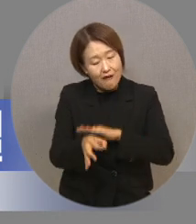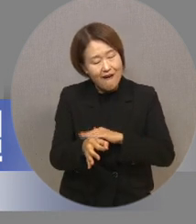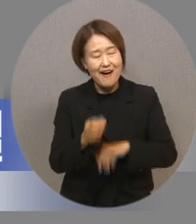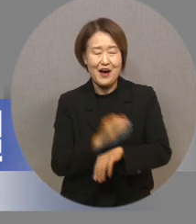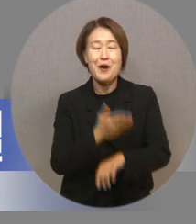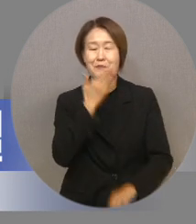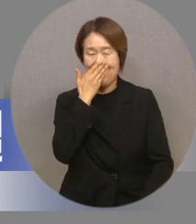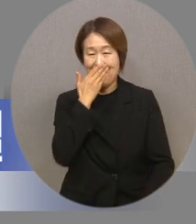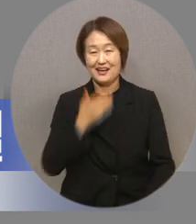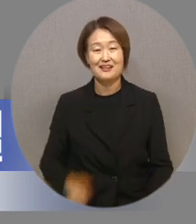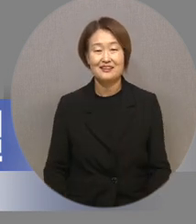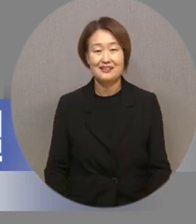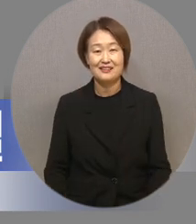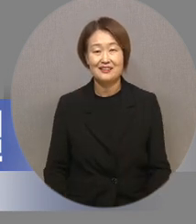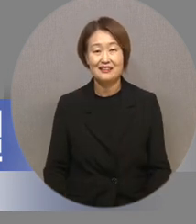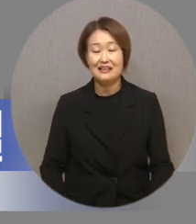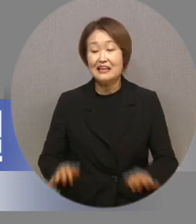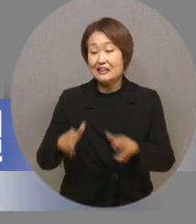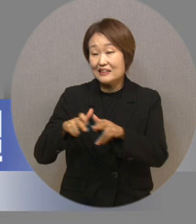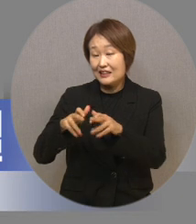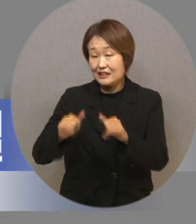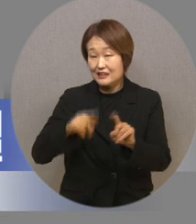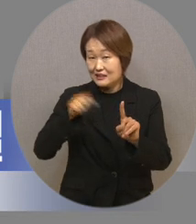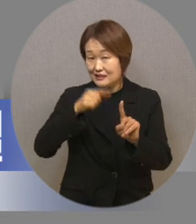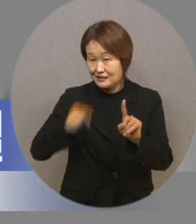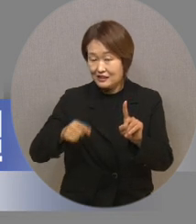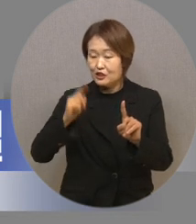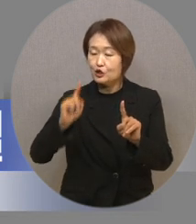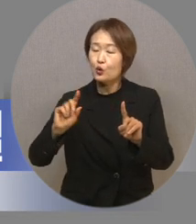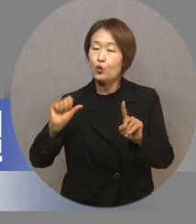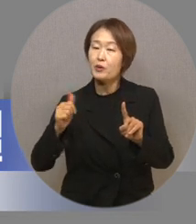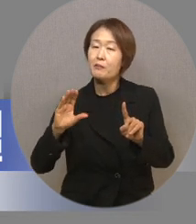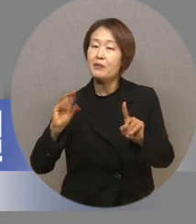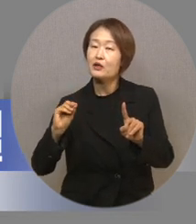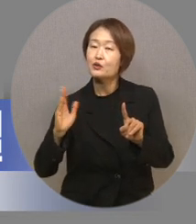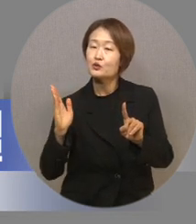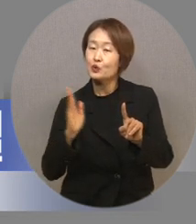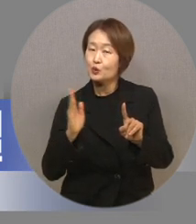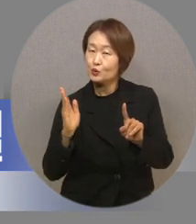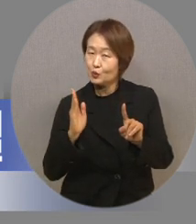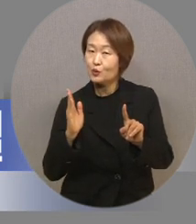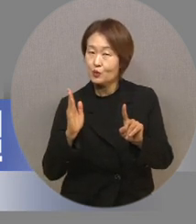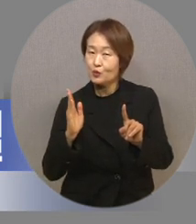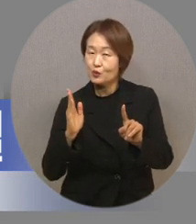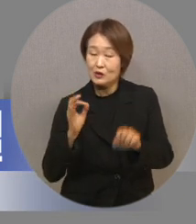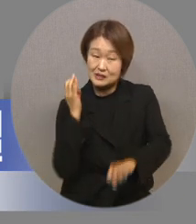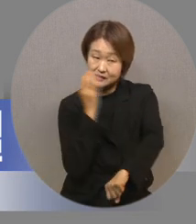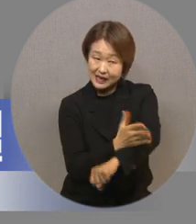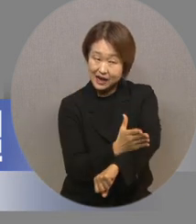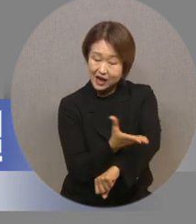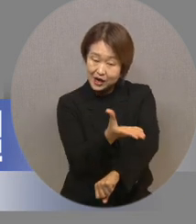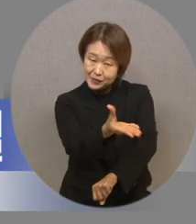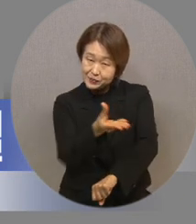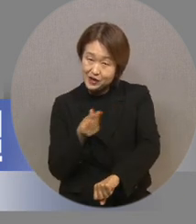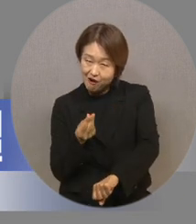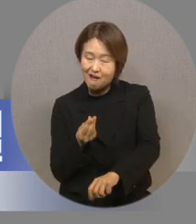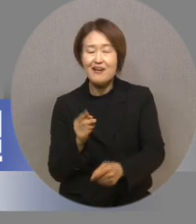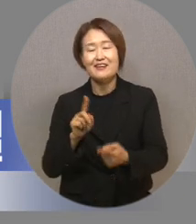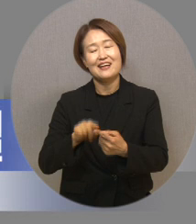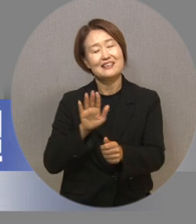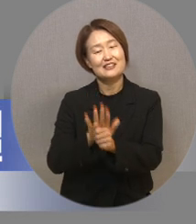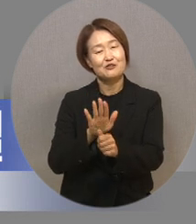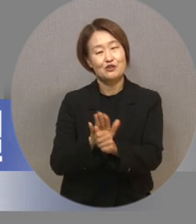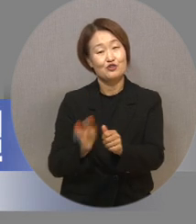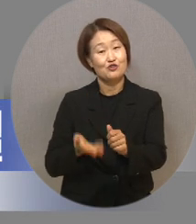있습니다. 현재 공단은 장애인 1인당 1,500만 원 한도로 보조공학기기 구입과 대여 비용 등을 지원하고